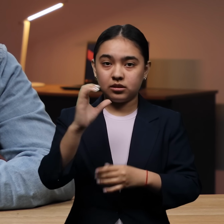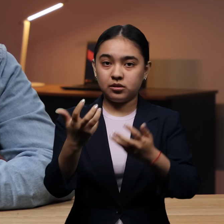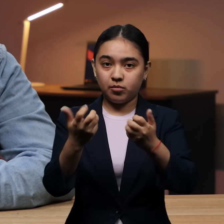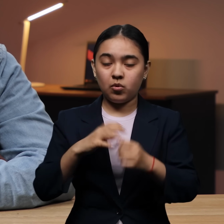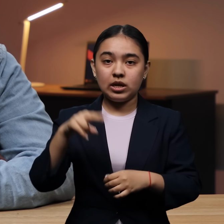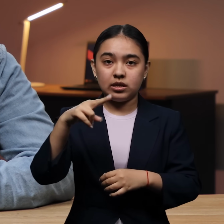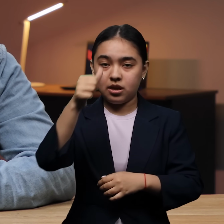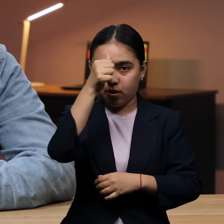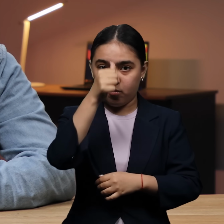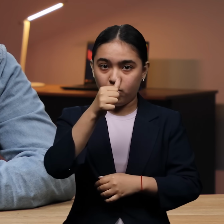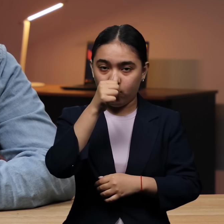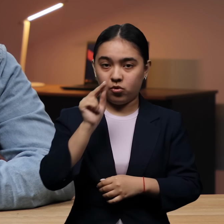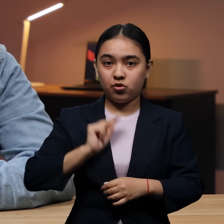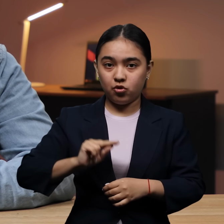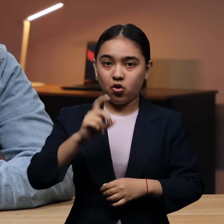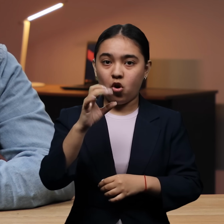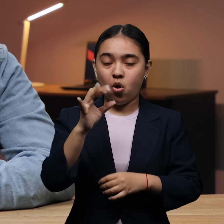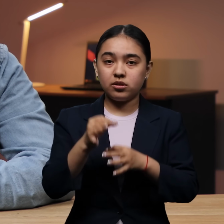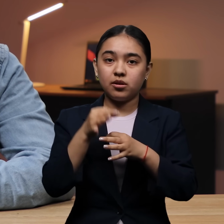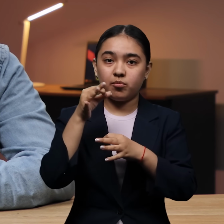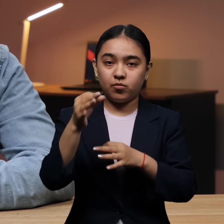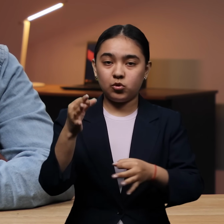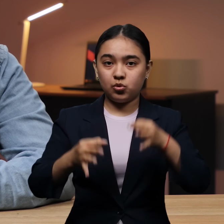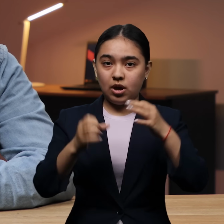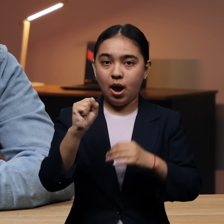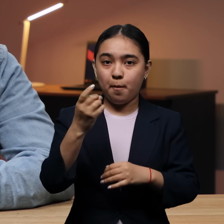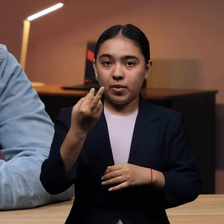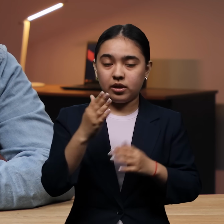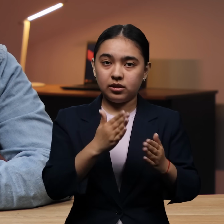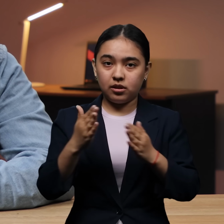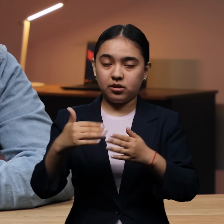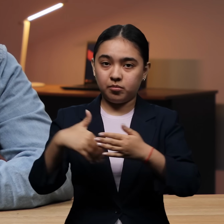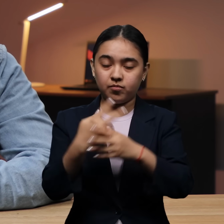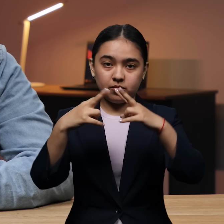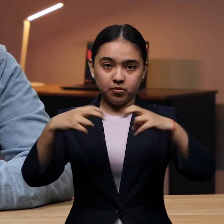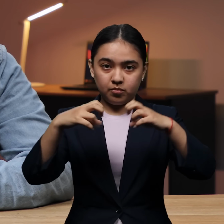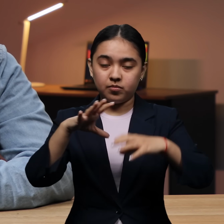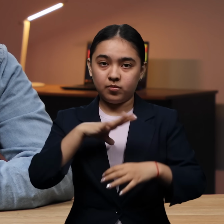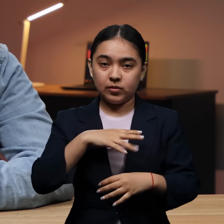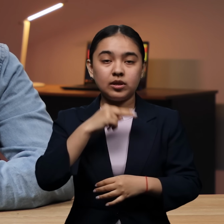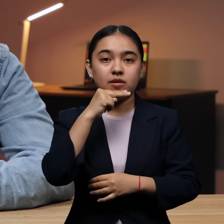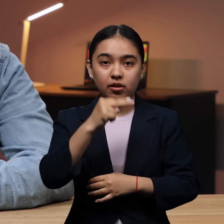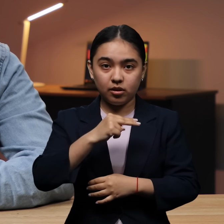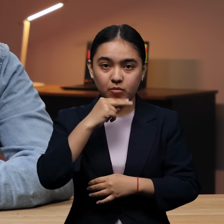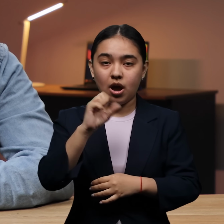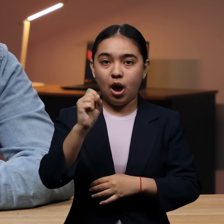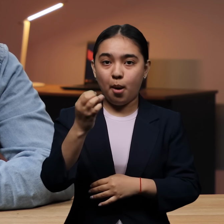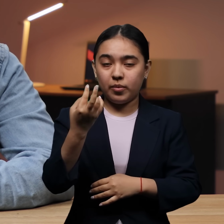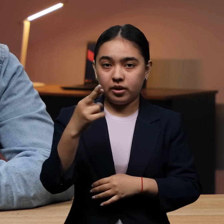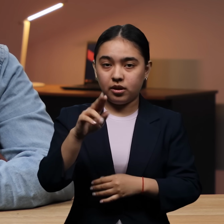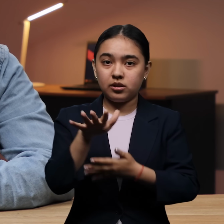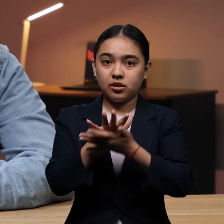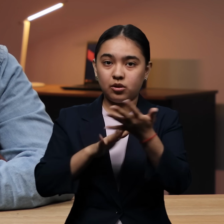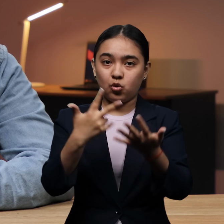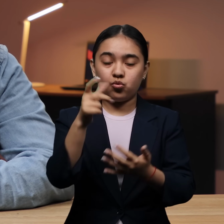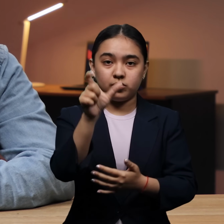qabul qilingan bo'lsa, dekabr oyiga kelib ish Xorazm viloyati sudida apellyatsiya tartibida qayta ko'rilgan. E'tiborlisi,